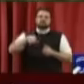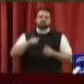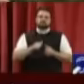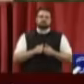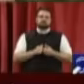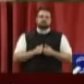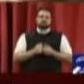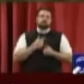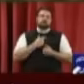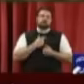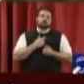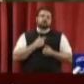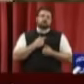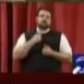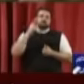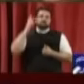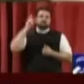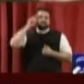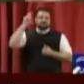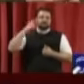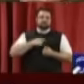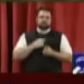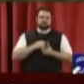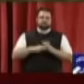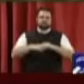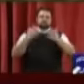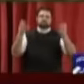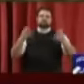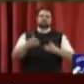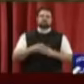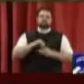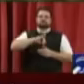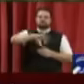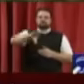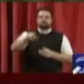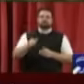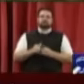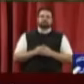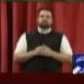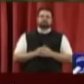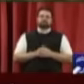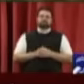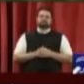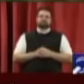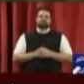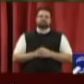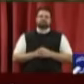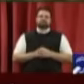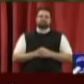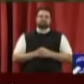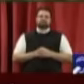are impresia că poate să-i exagereze și să exacerbeze acest defect, să-i spunem, și